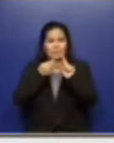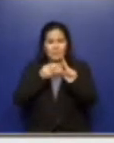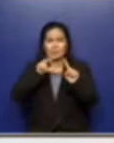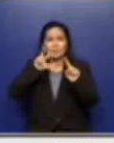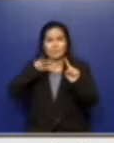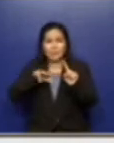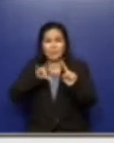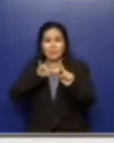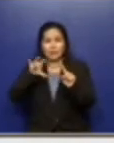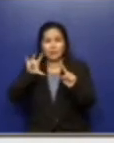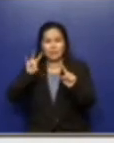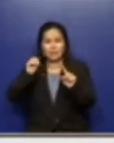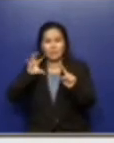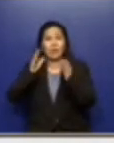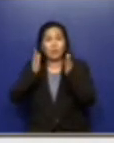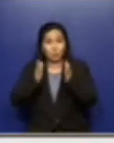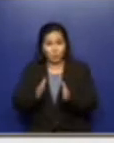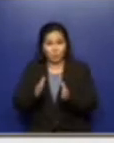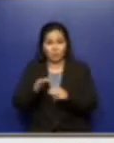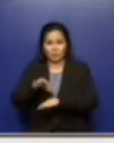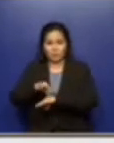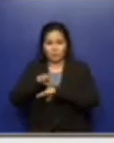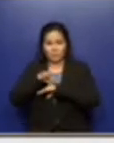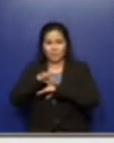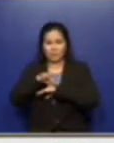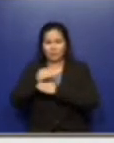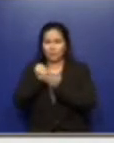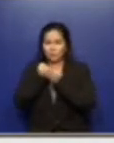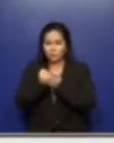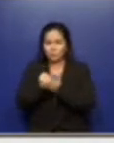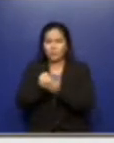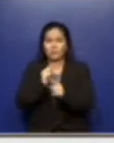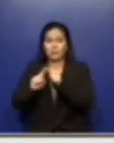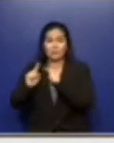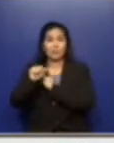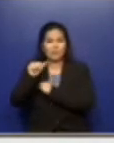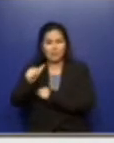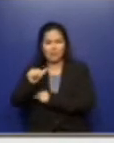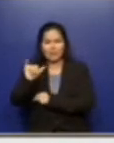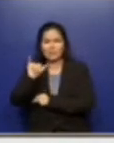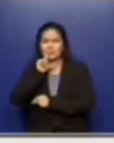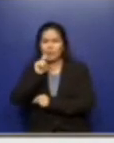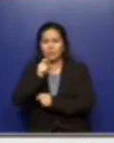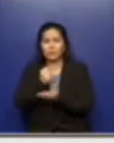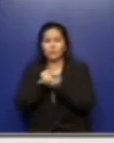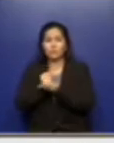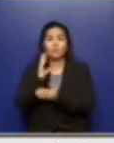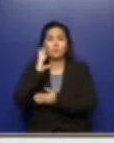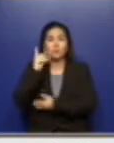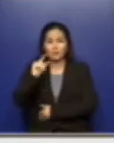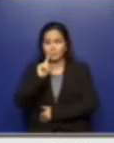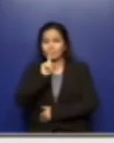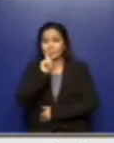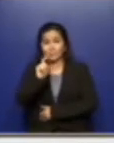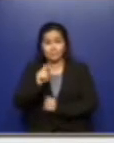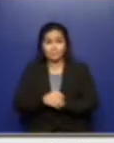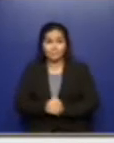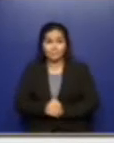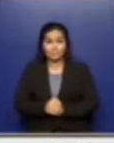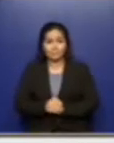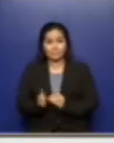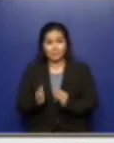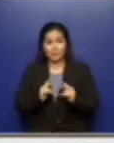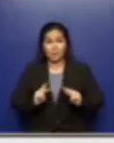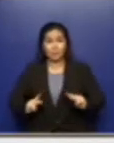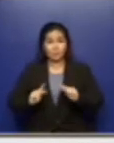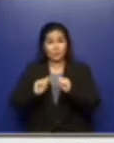13,775 คนก็ยังไม่รับการบรรจุเยียวยาท่านจะไปเยียวยาเมื่อไหร่ในขณะเดียวกันนะกระทรวงศึกษ